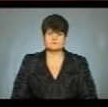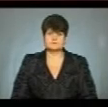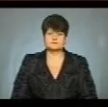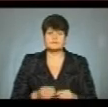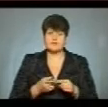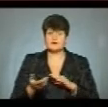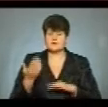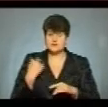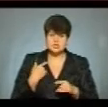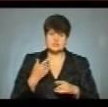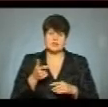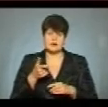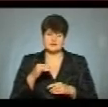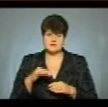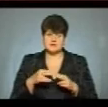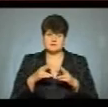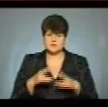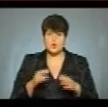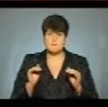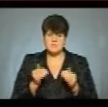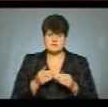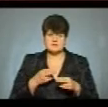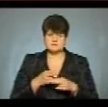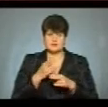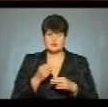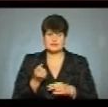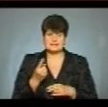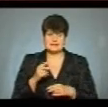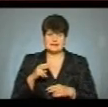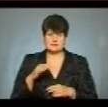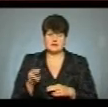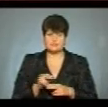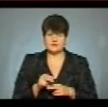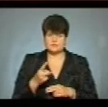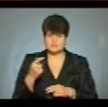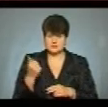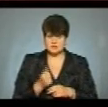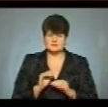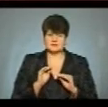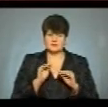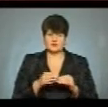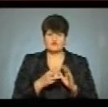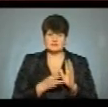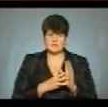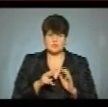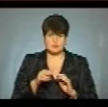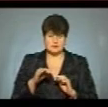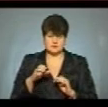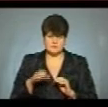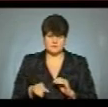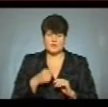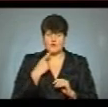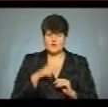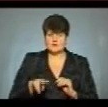До цього на Гаївському мості обмежувач збили 11 листопада. Ремонтували тиждень і встановили його 18 листопада. За